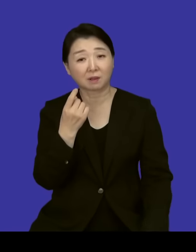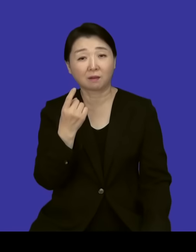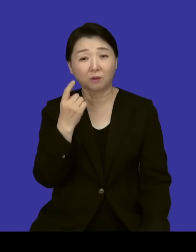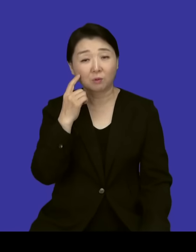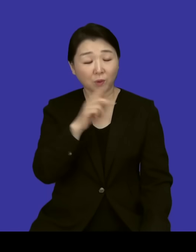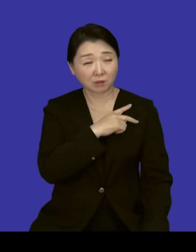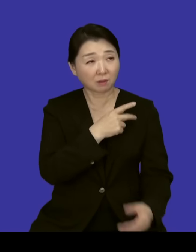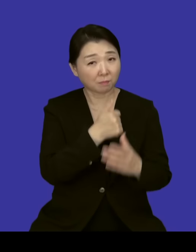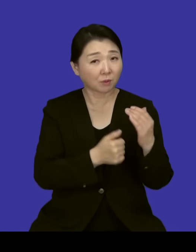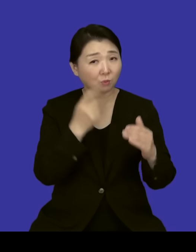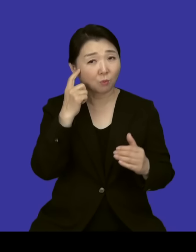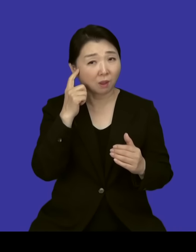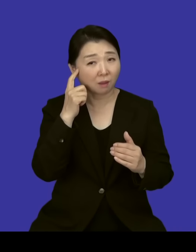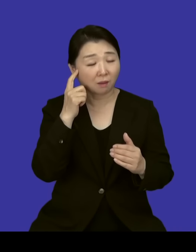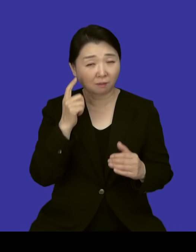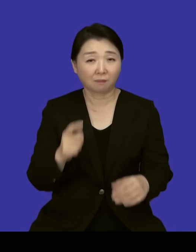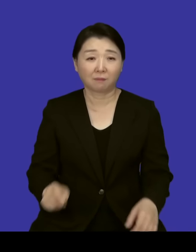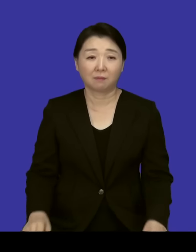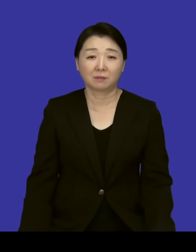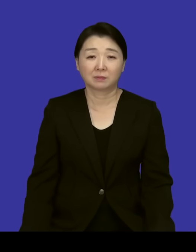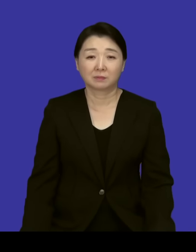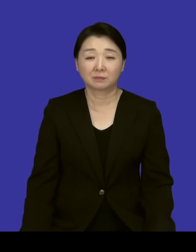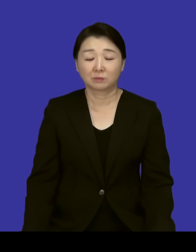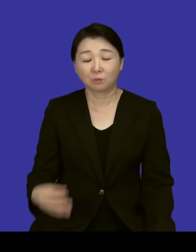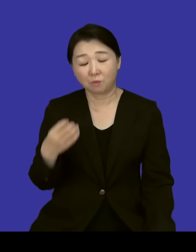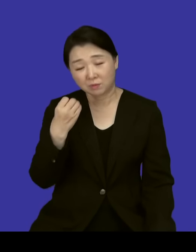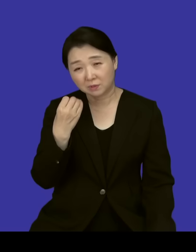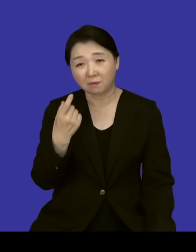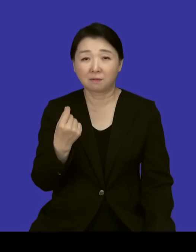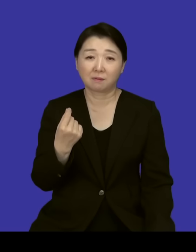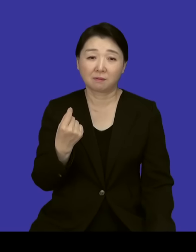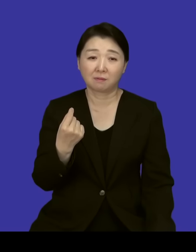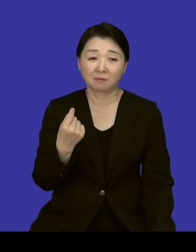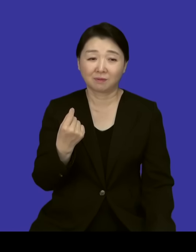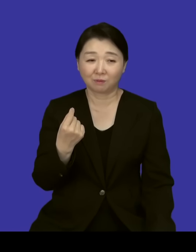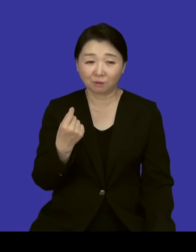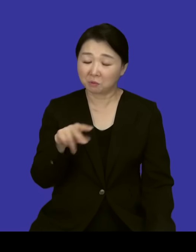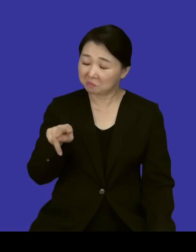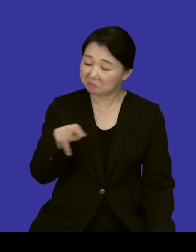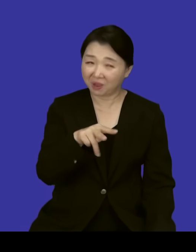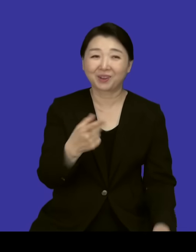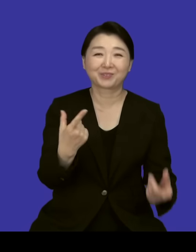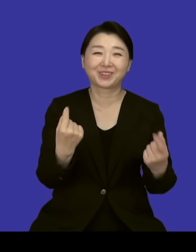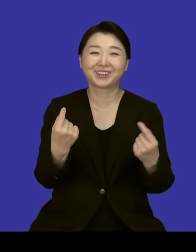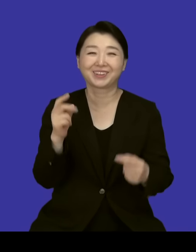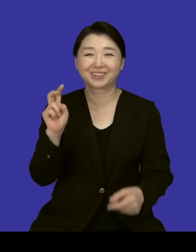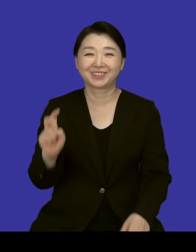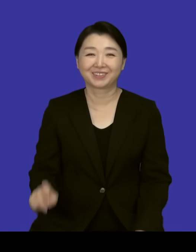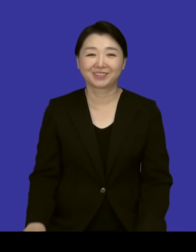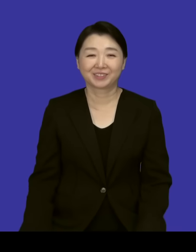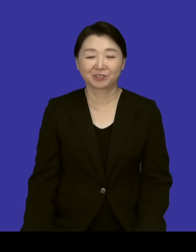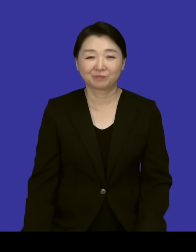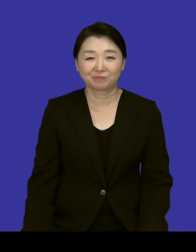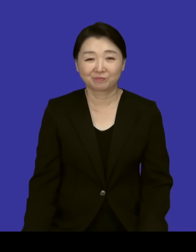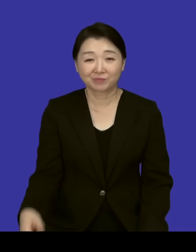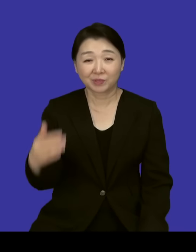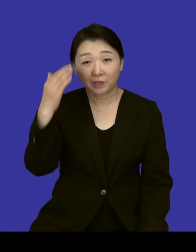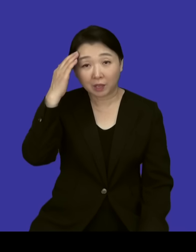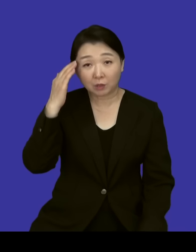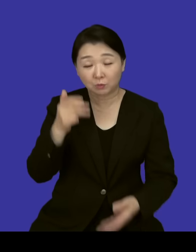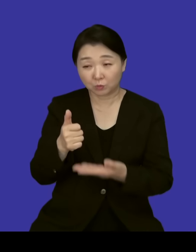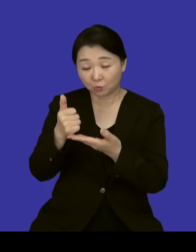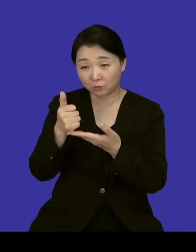빠져서 빠지는 게 너무 못 신기해요. 헤어져 나오는 사람들이 또 이상하니까 또 뭐 그렇게 볼 수도 있겠네요. 그래서 우리나라에 그렇게